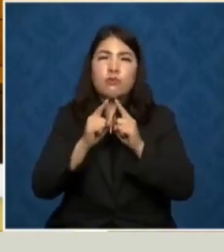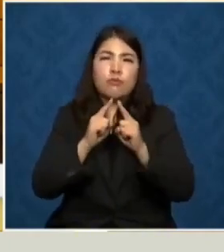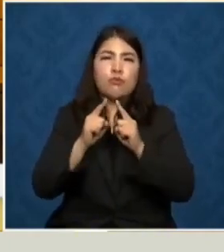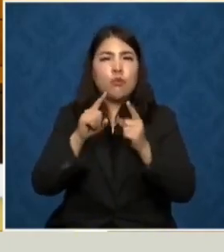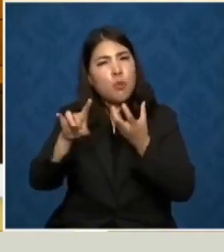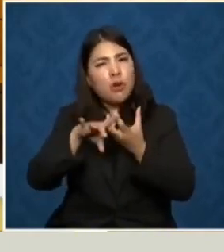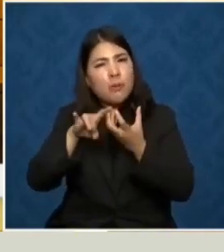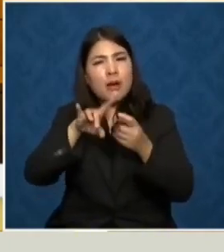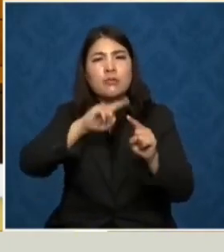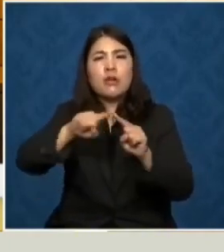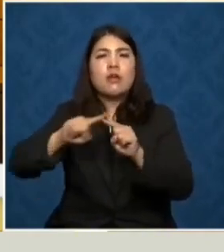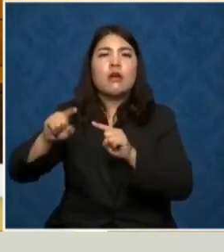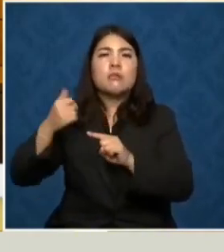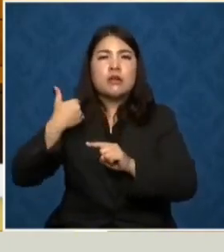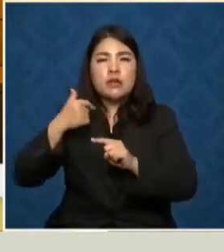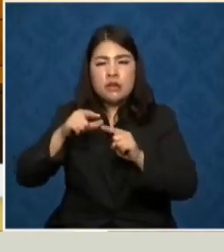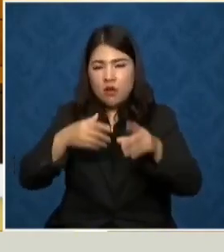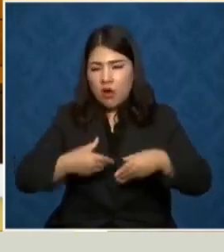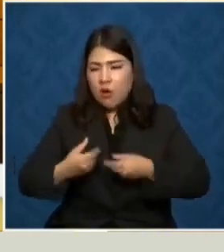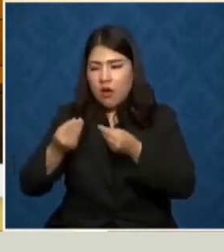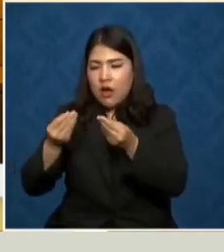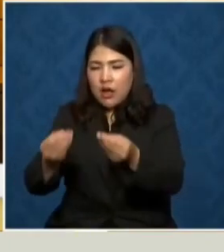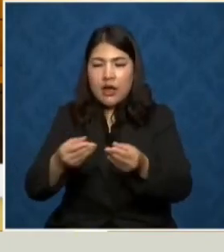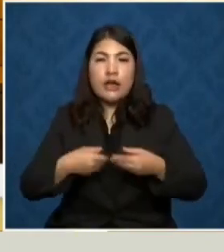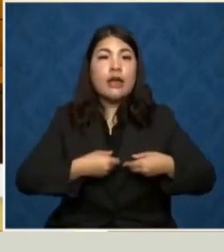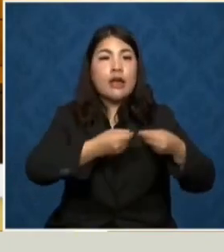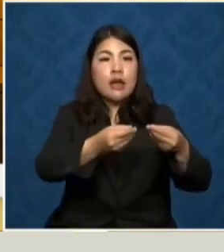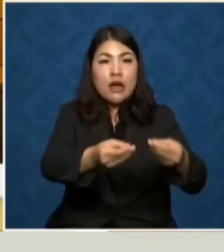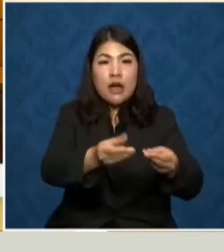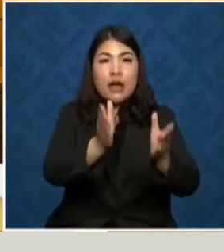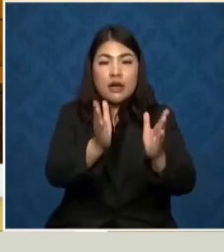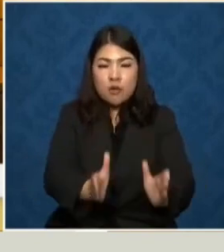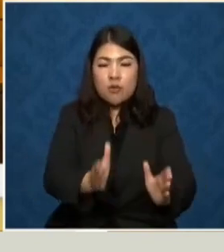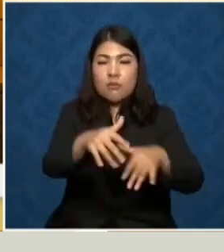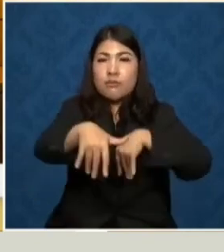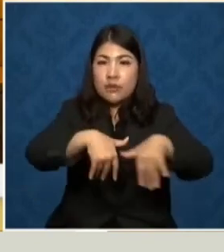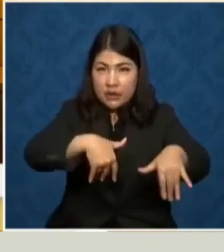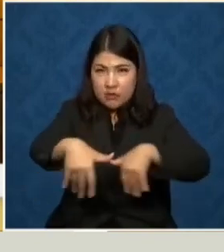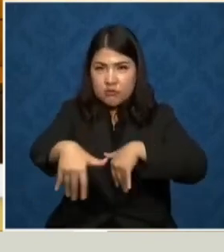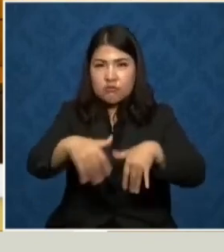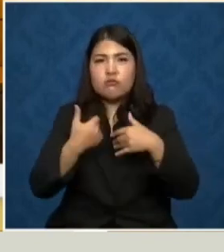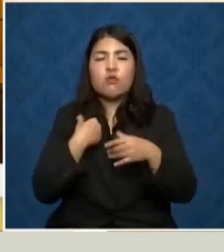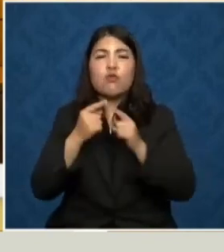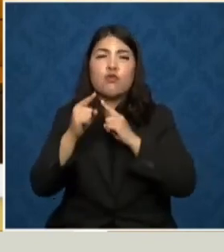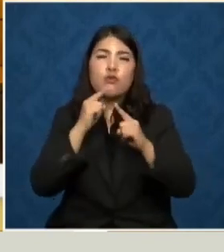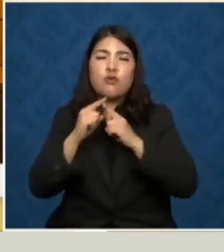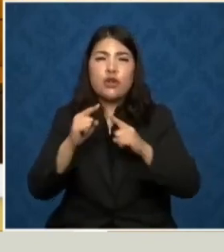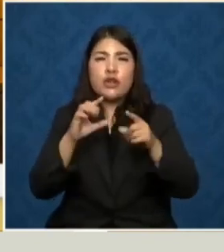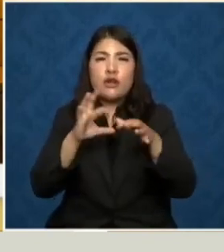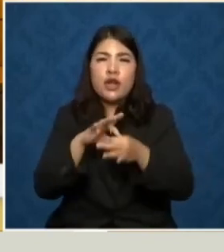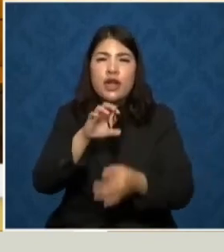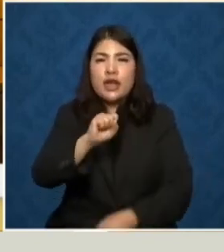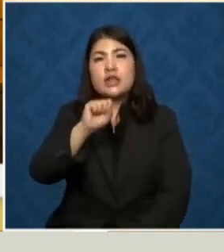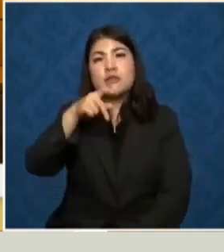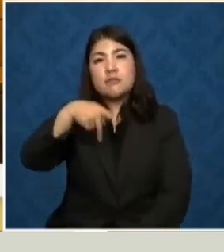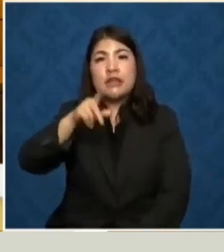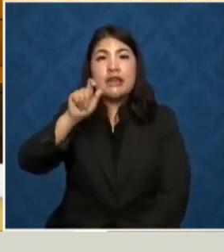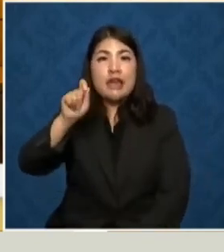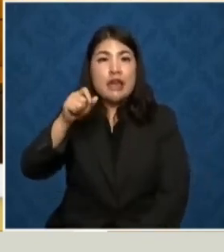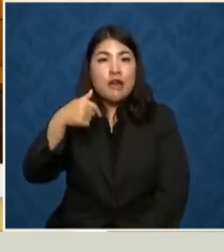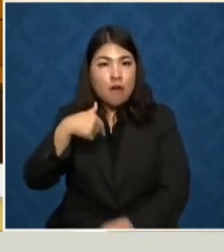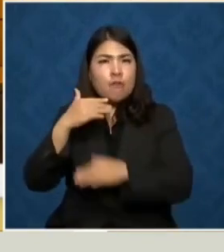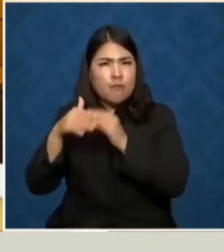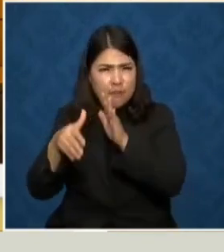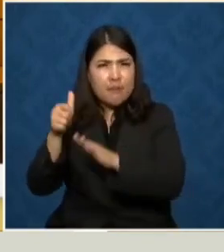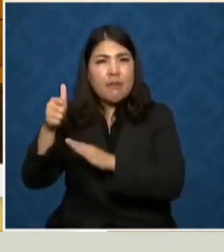มาให้ประโยชน์กับพี่น้องประชาชนทุกคนได้นะครับการเจรจาเรื่อง FTA เองก็มีผลสัมฤทธิ์ไปแล้วแล้วก็ก